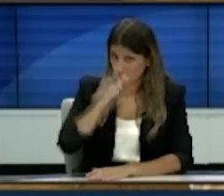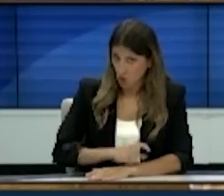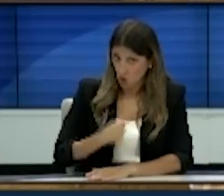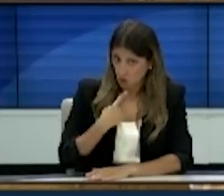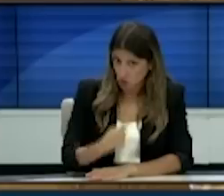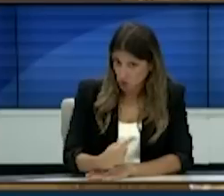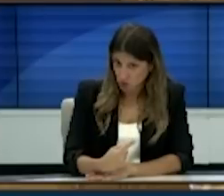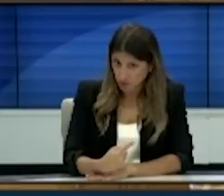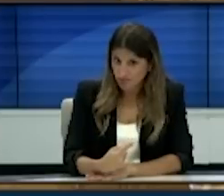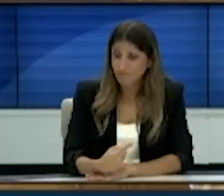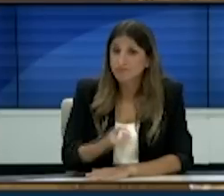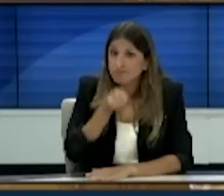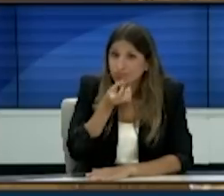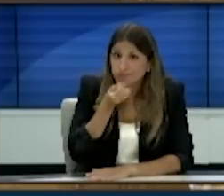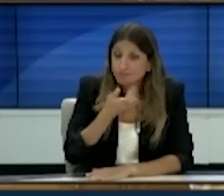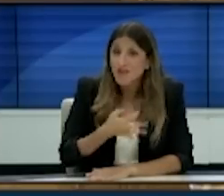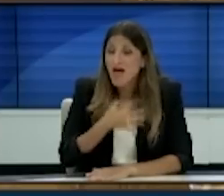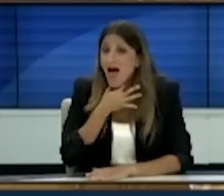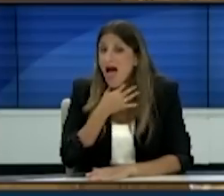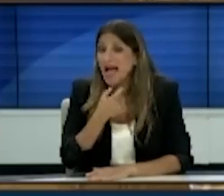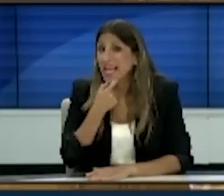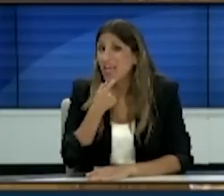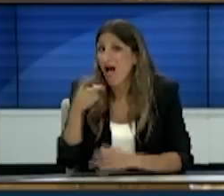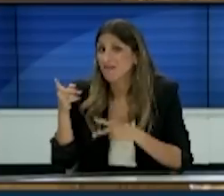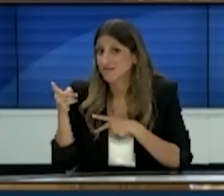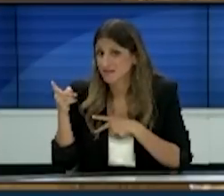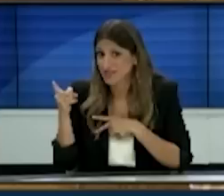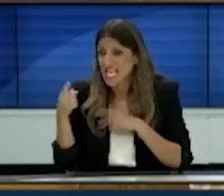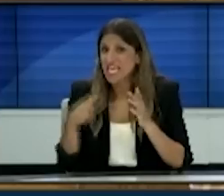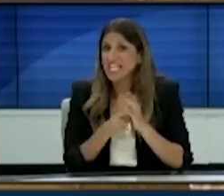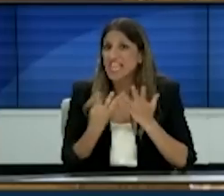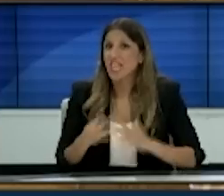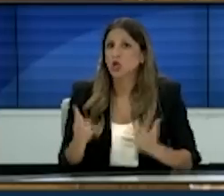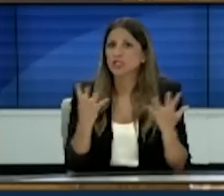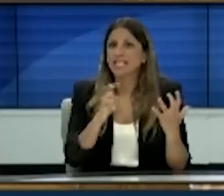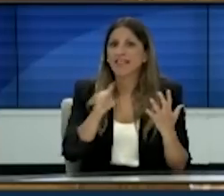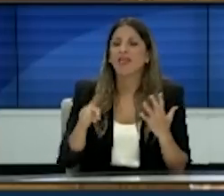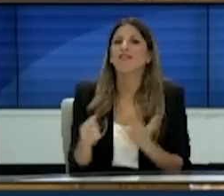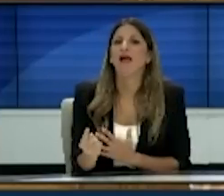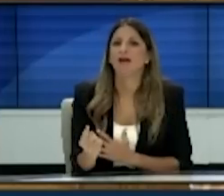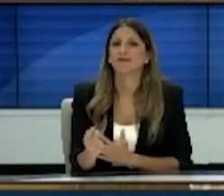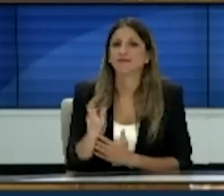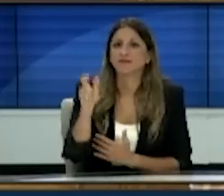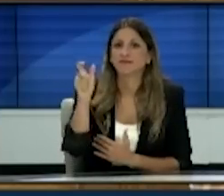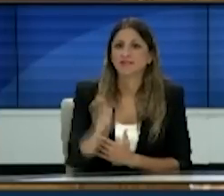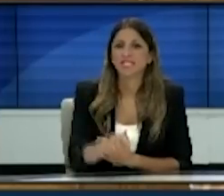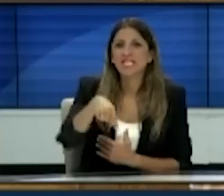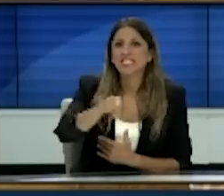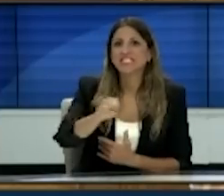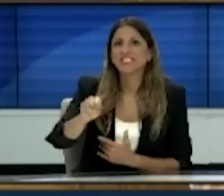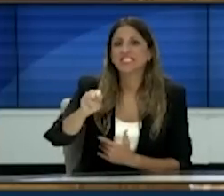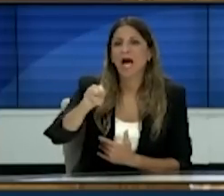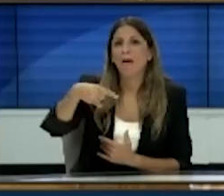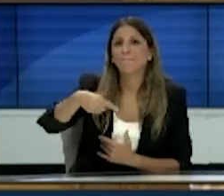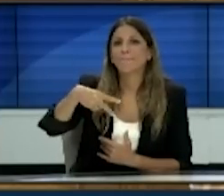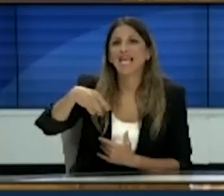των Βρετανικών μυστικών υπηρεσιών. Το 1949 κατέδωσε τον Τσάρλι Τσάπλιν, τον Μπέρναρ